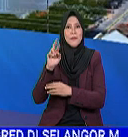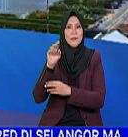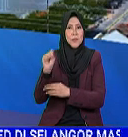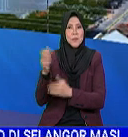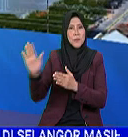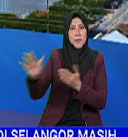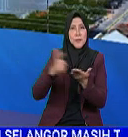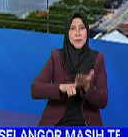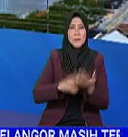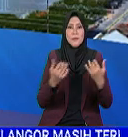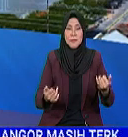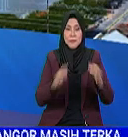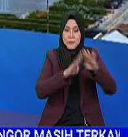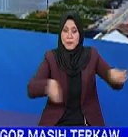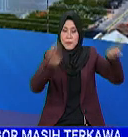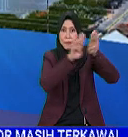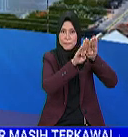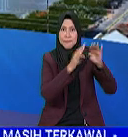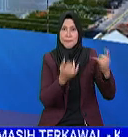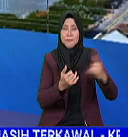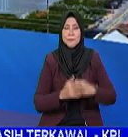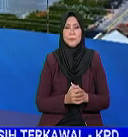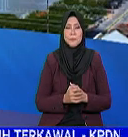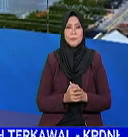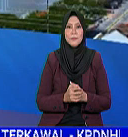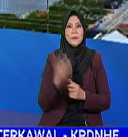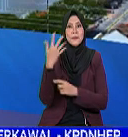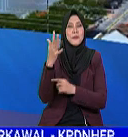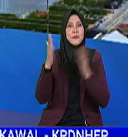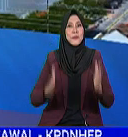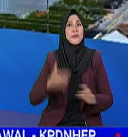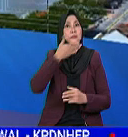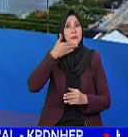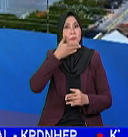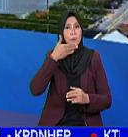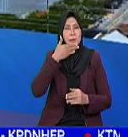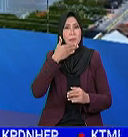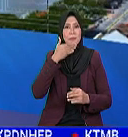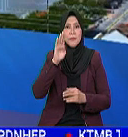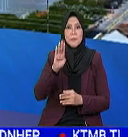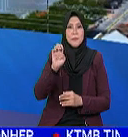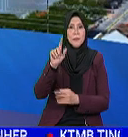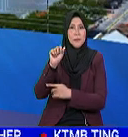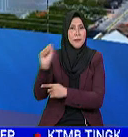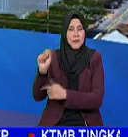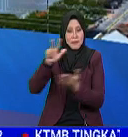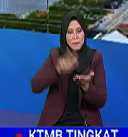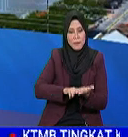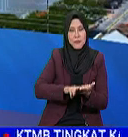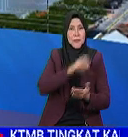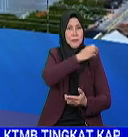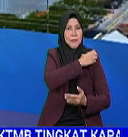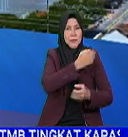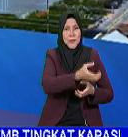laporan anda baik dari kita ke brittes terus ya selama ini membela seorang pemuda tempatan dibelah Gadi tauliah kan sebagai pegawai